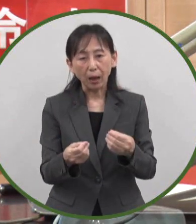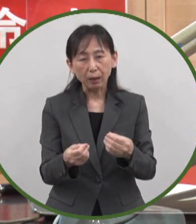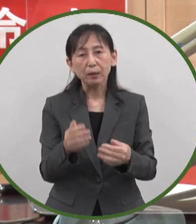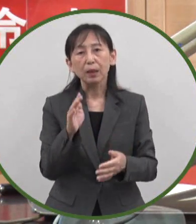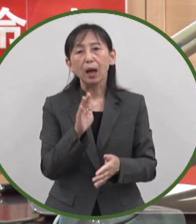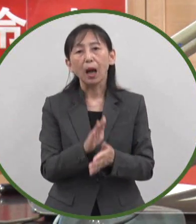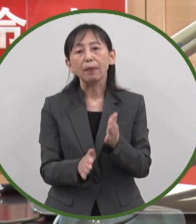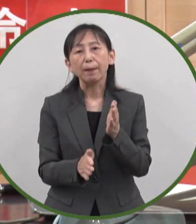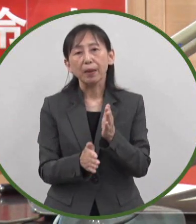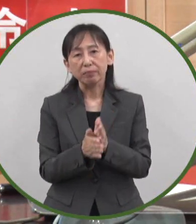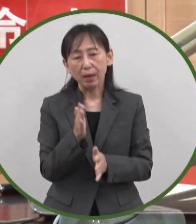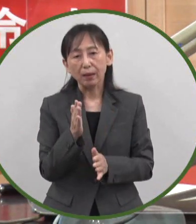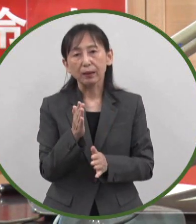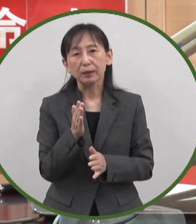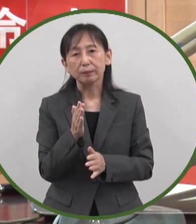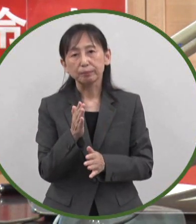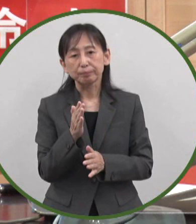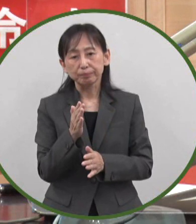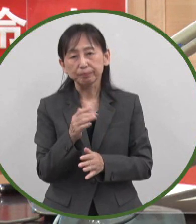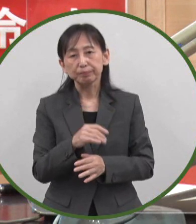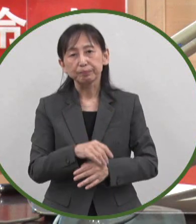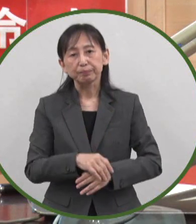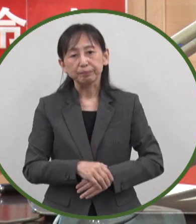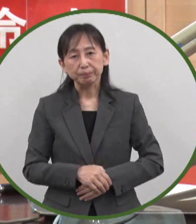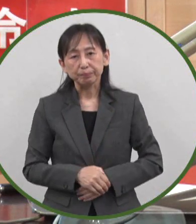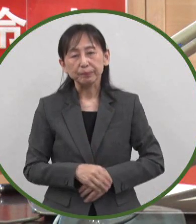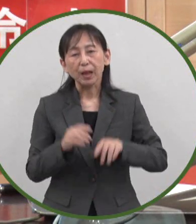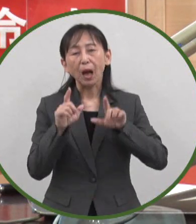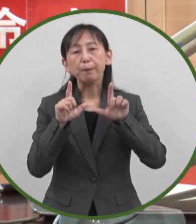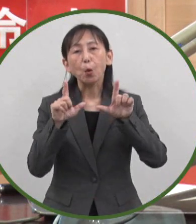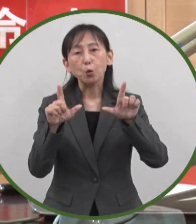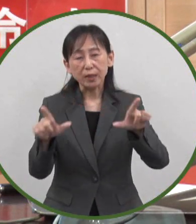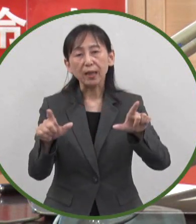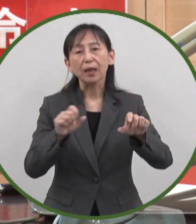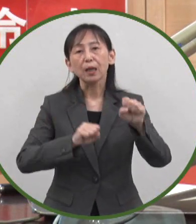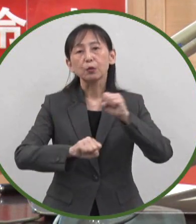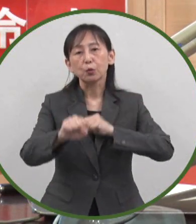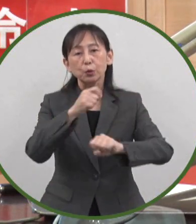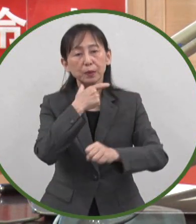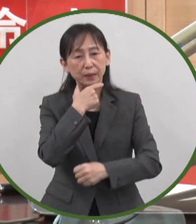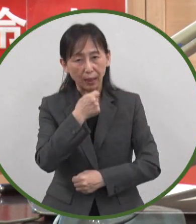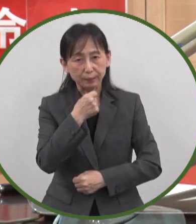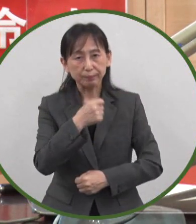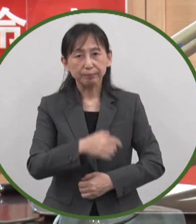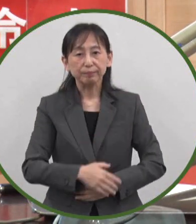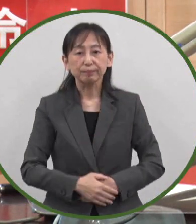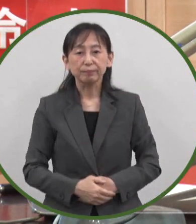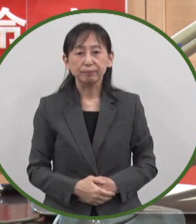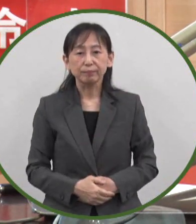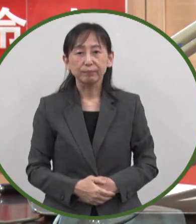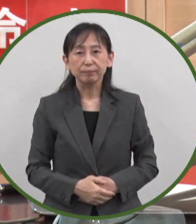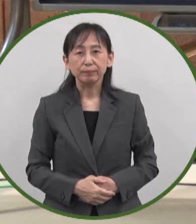て、この発表して取り組んでいきたいと考えているところです。